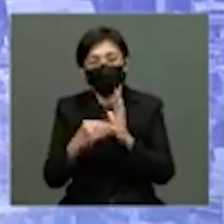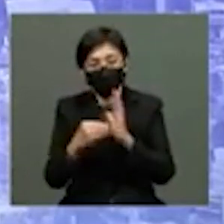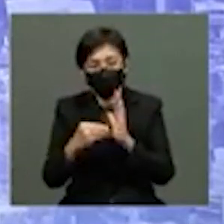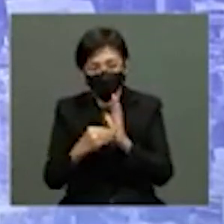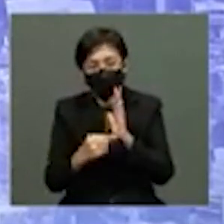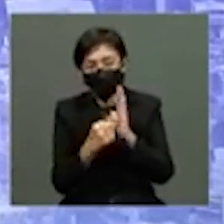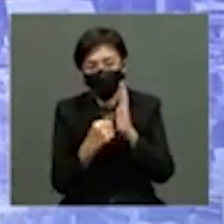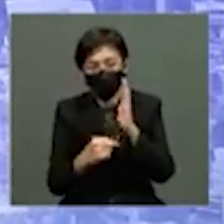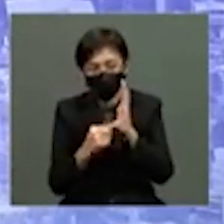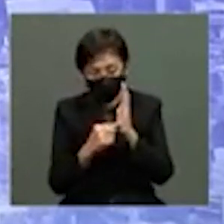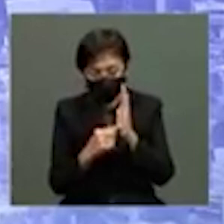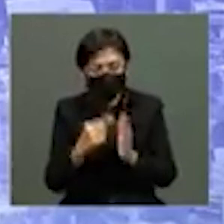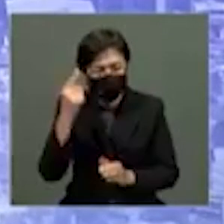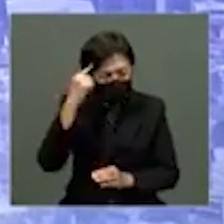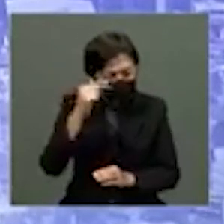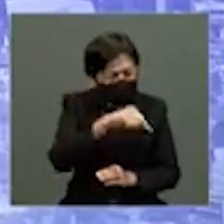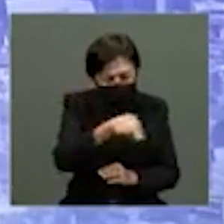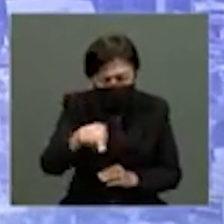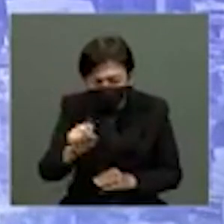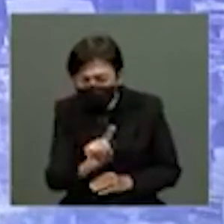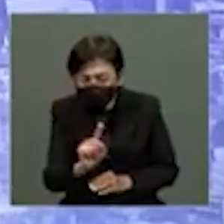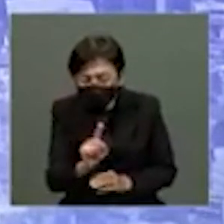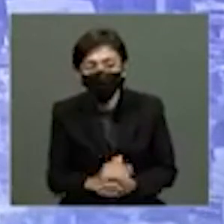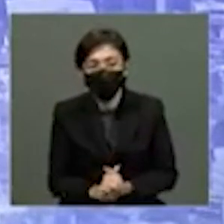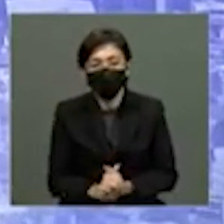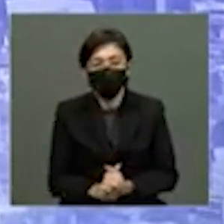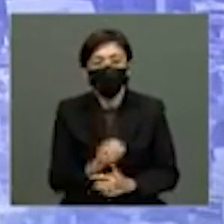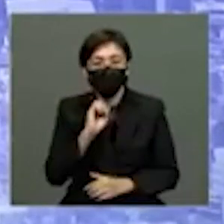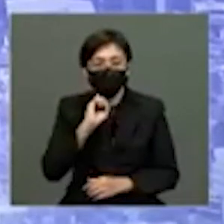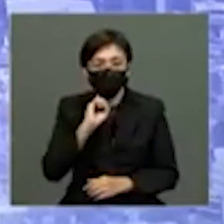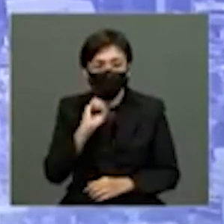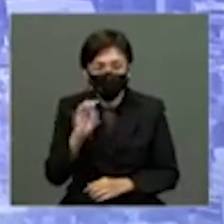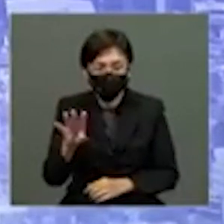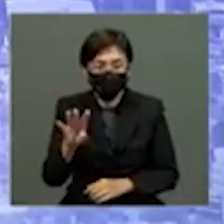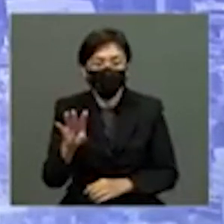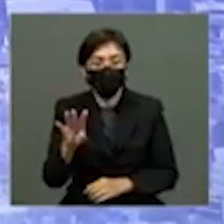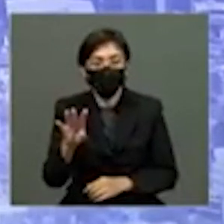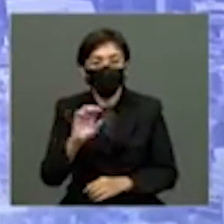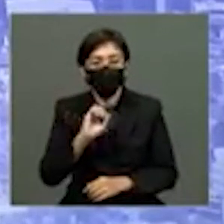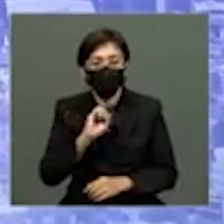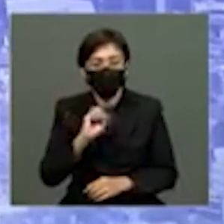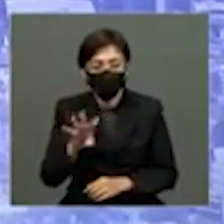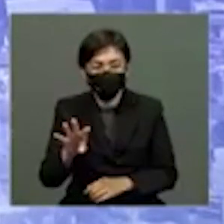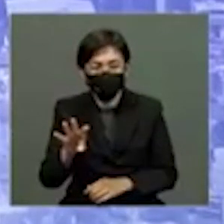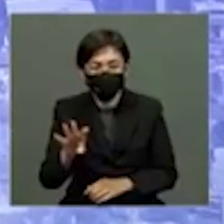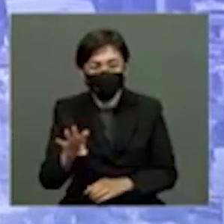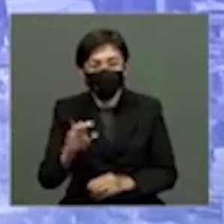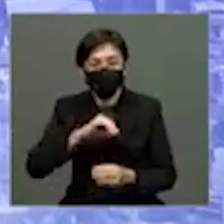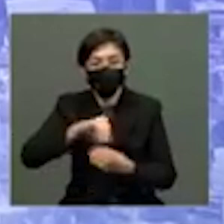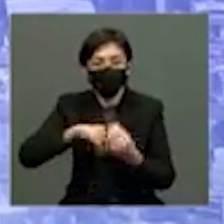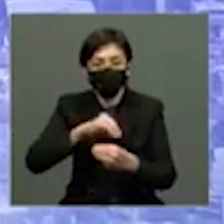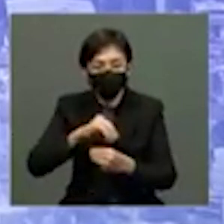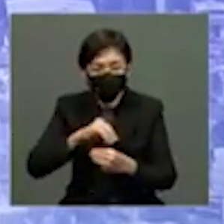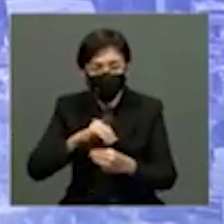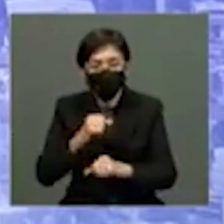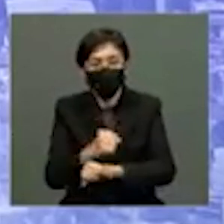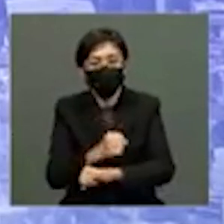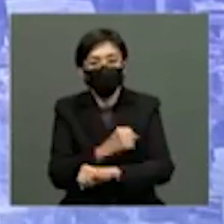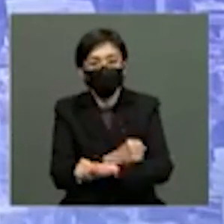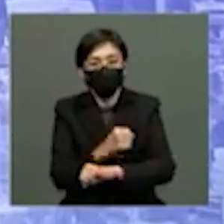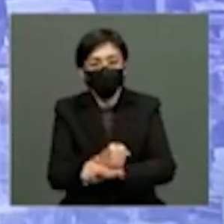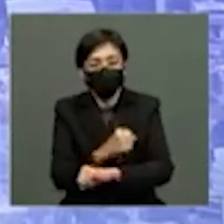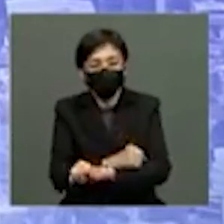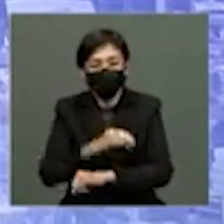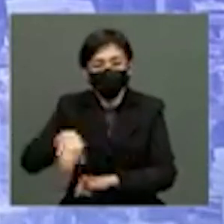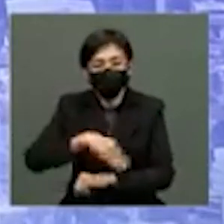ริมณฑลนะครับให้ได้รับทราบและแจ้งให้กับผู้เป็นผู้ประกอบการและแรงงานทั้งหมด